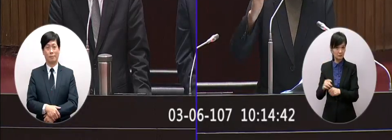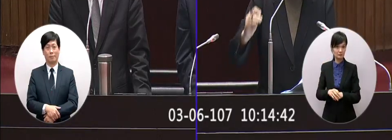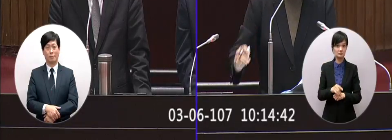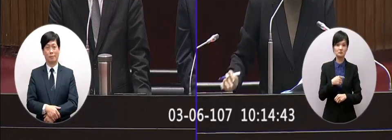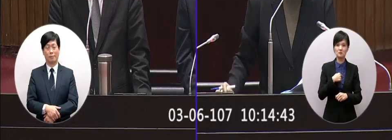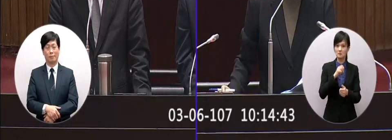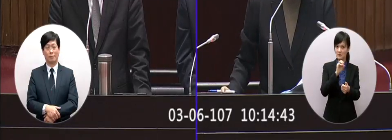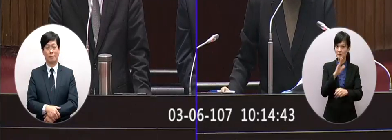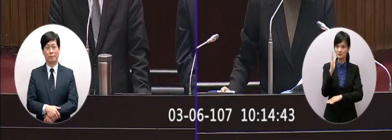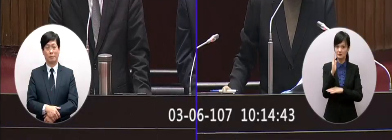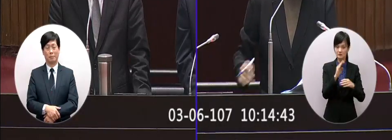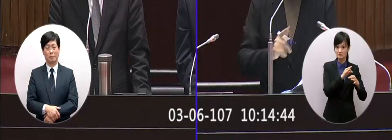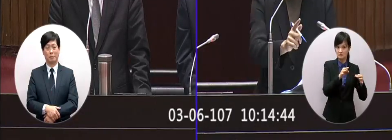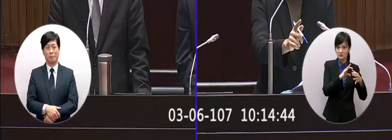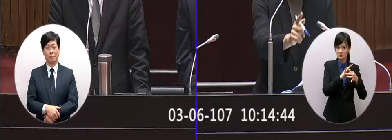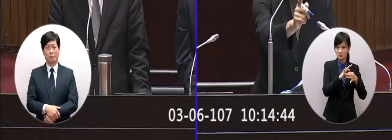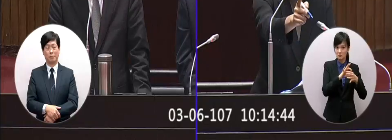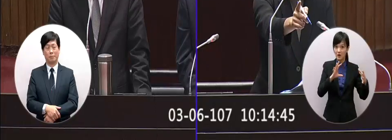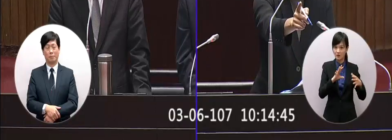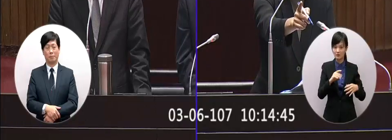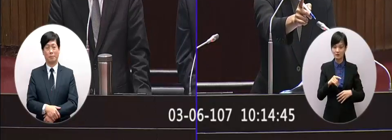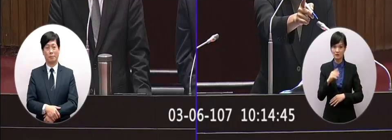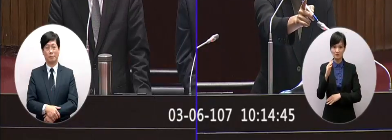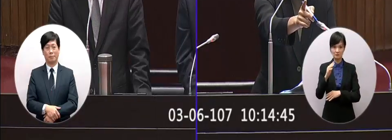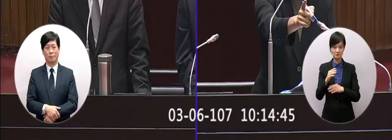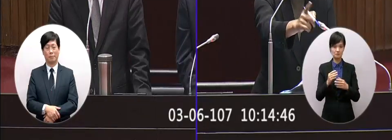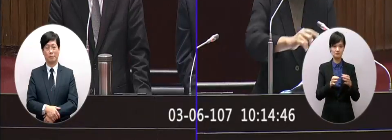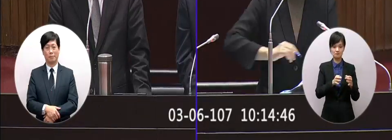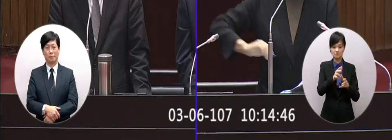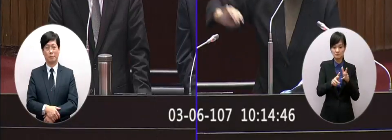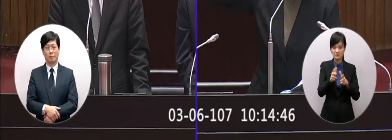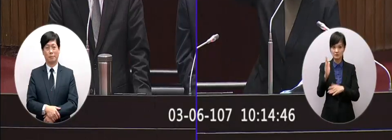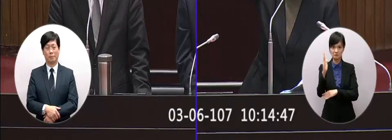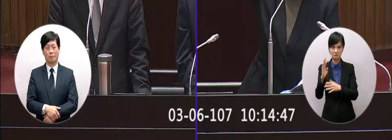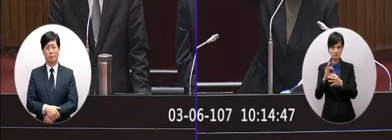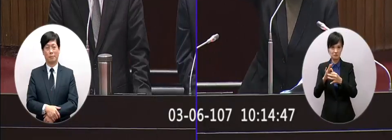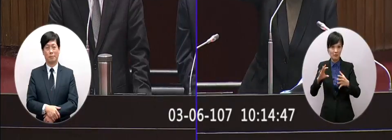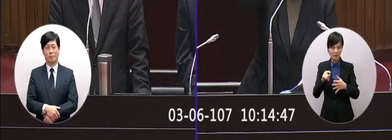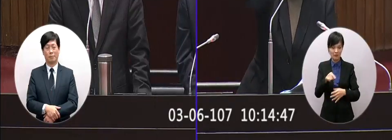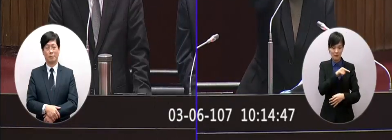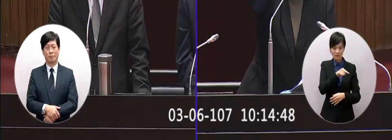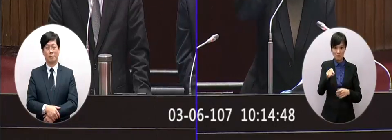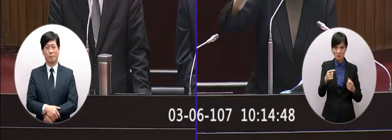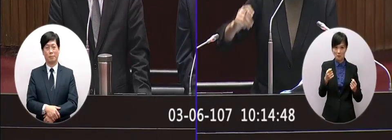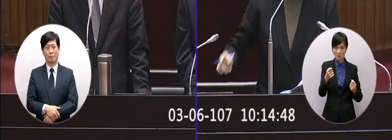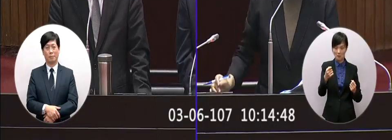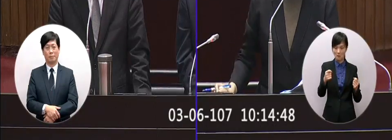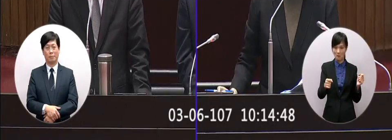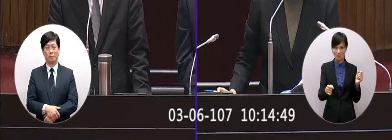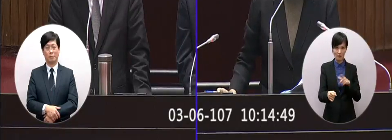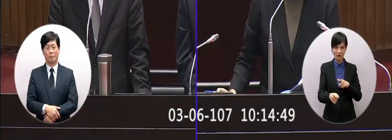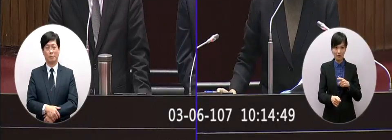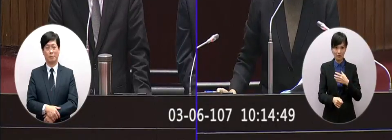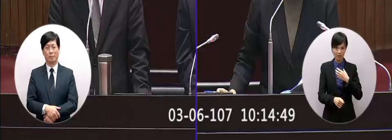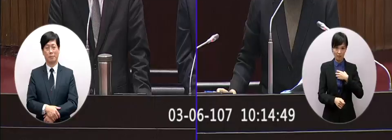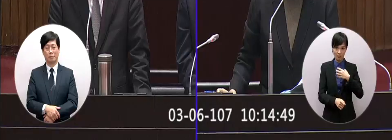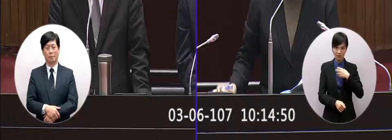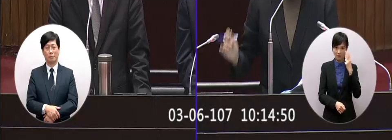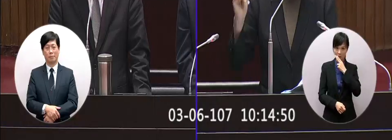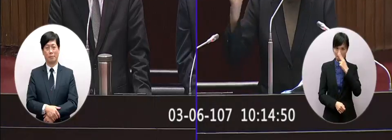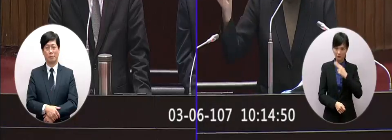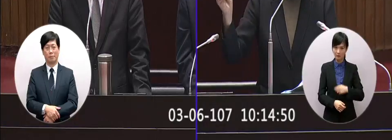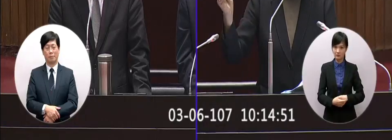经不分离更严重哦。万一顾大主委哪一天再高举这个大旗，我是替院长您担心